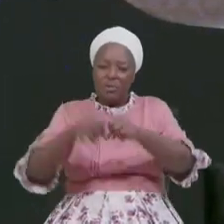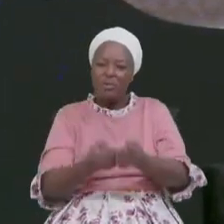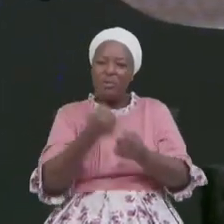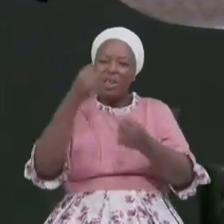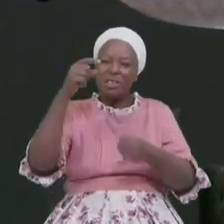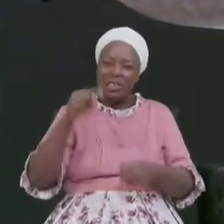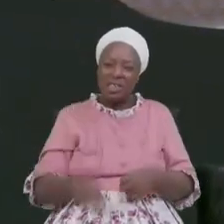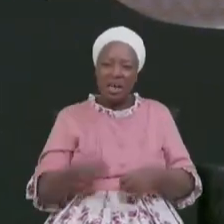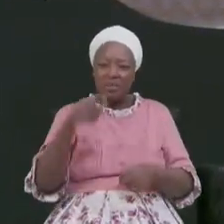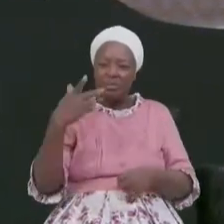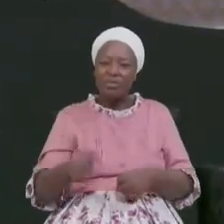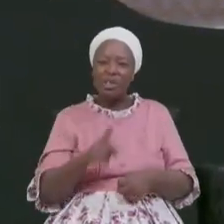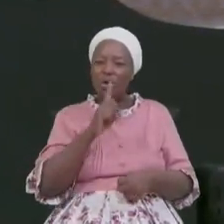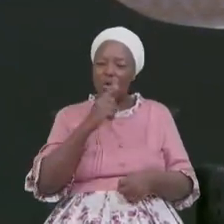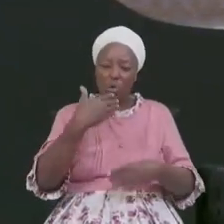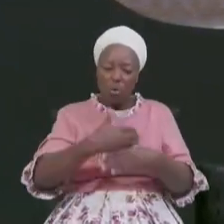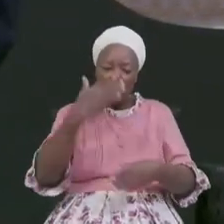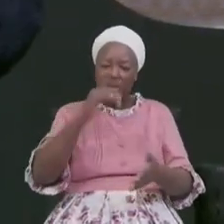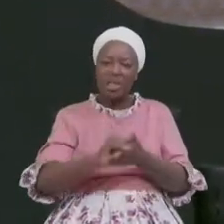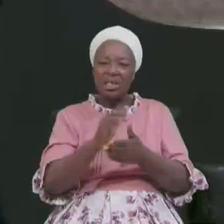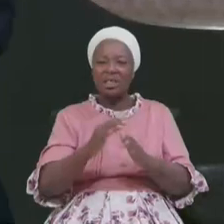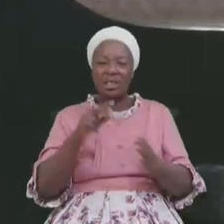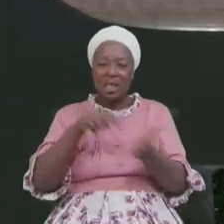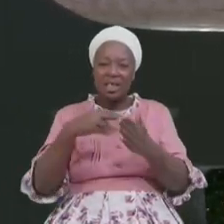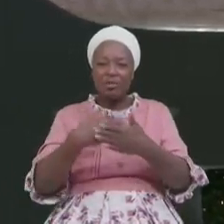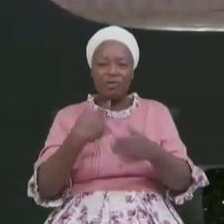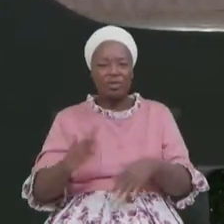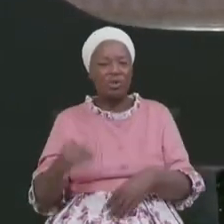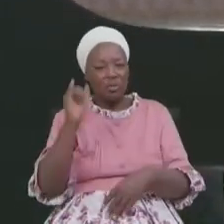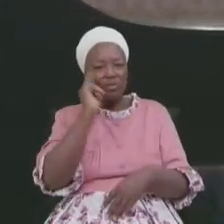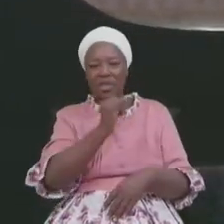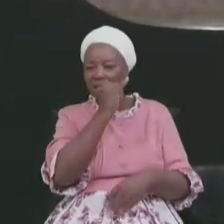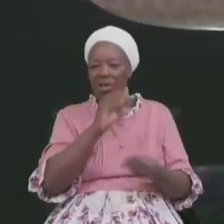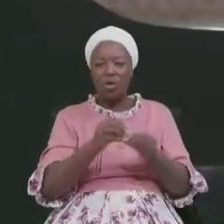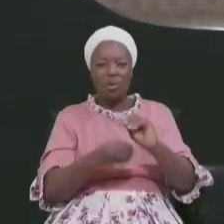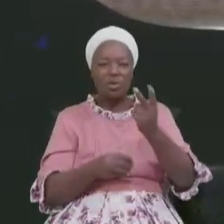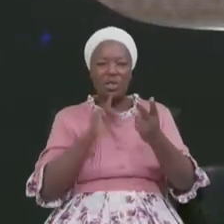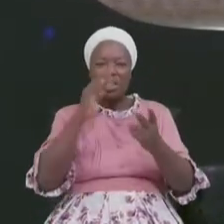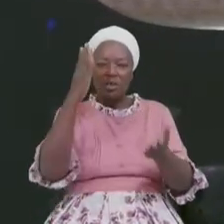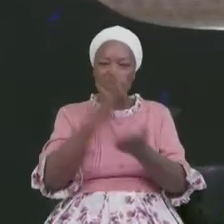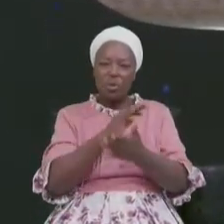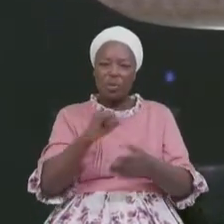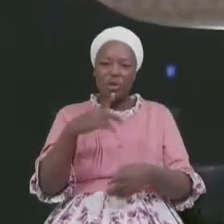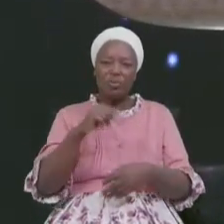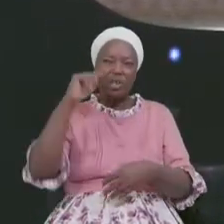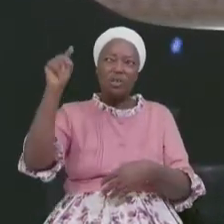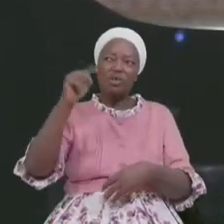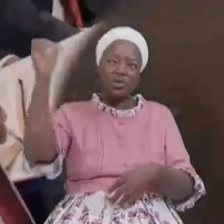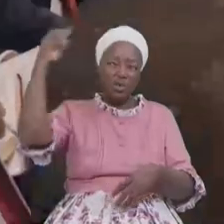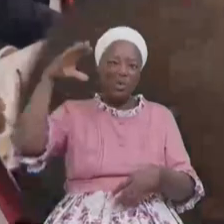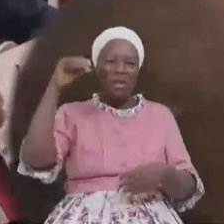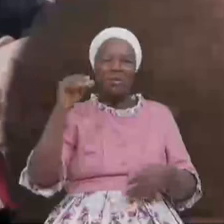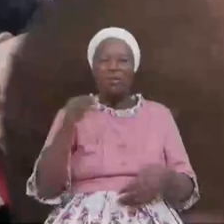vraies murailles qui s'opposaient aux enfants d'Israël. Deuxième élément, c'est l'arrêt du soleil par la force de